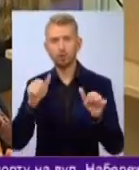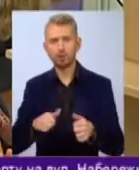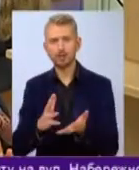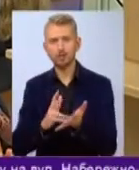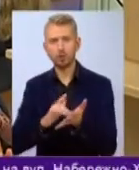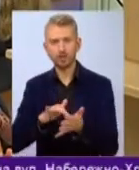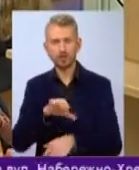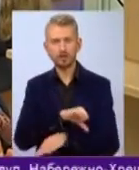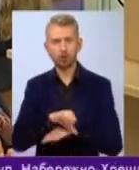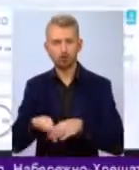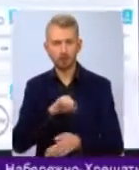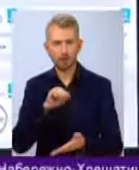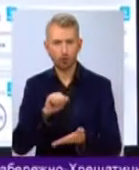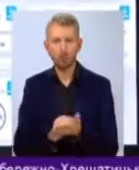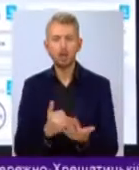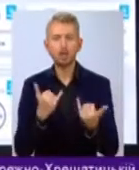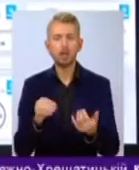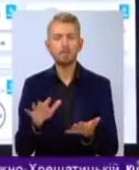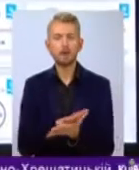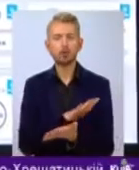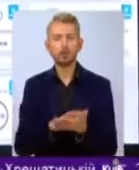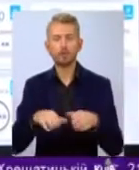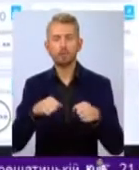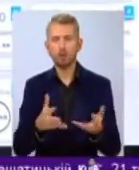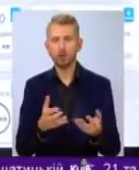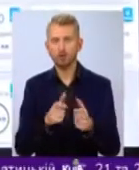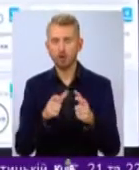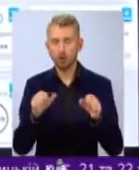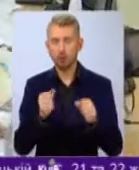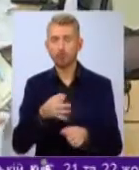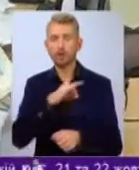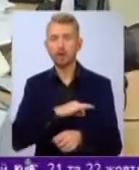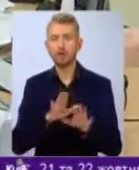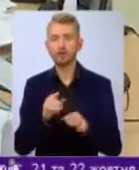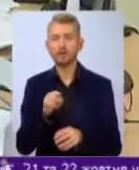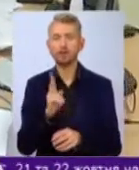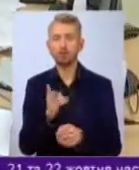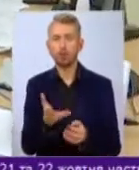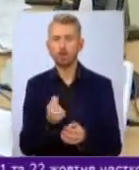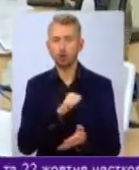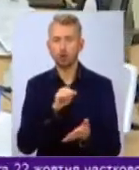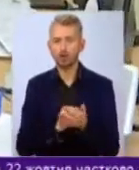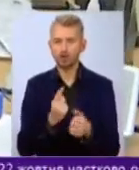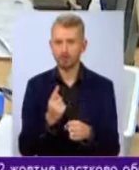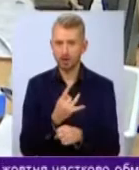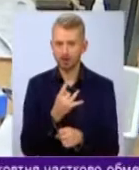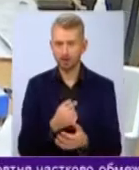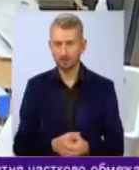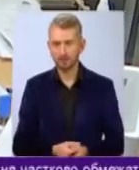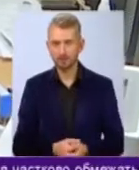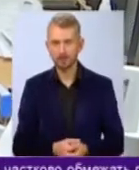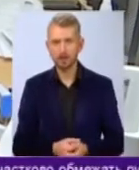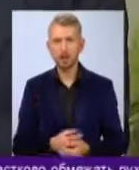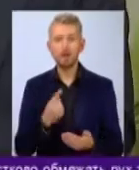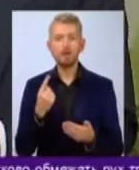біометричний закордонний документ. Нині безкоштовним правом отримання картки можуть скористатися лише ті, хто отримує документ вперше.